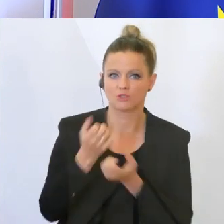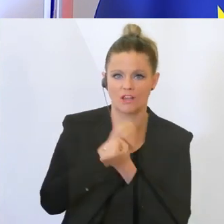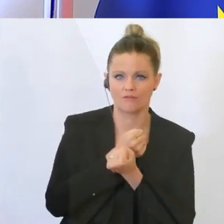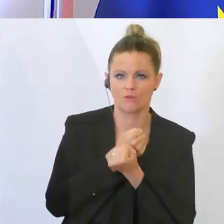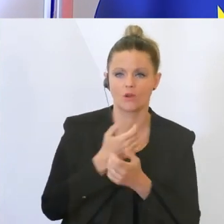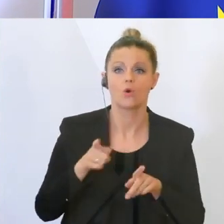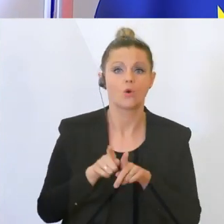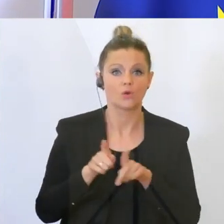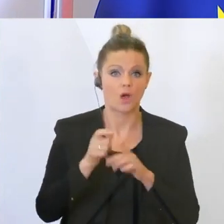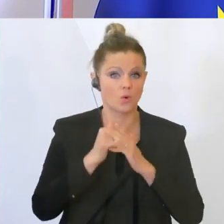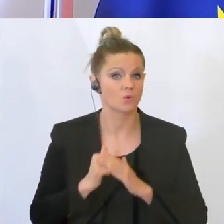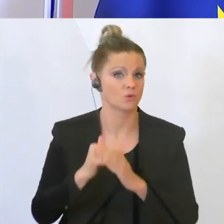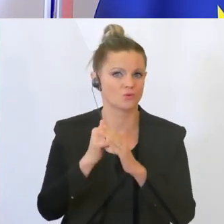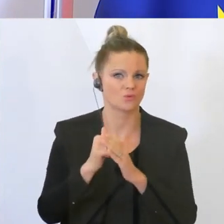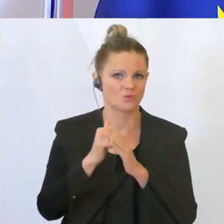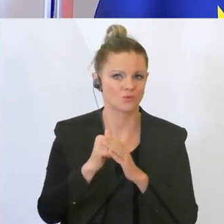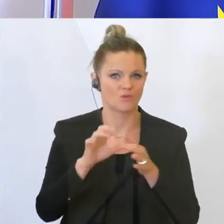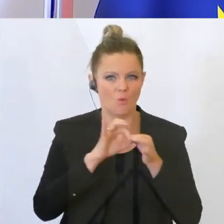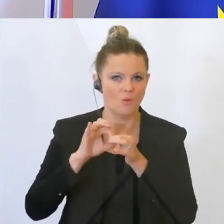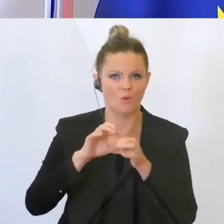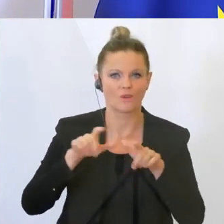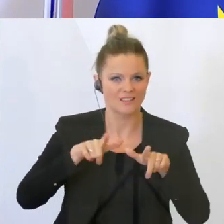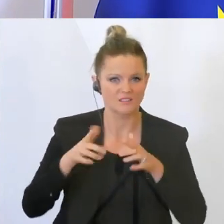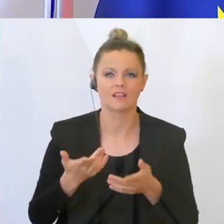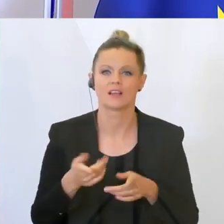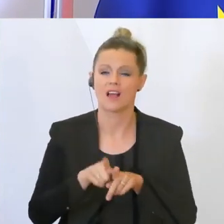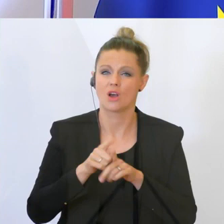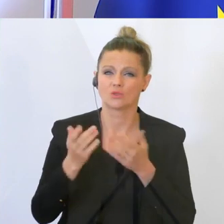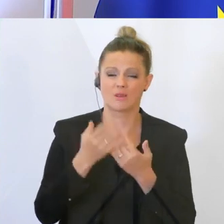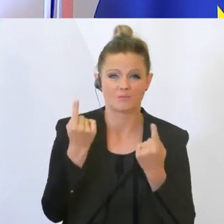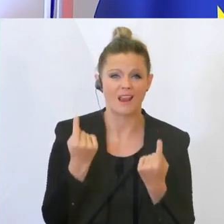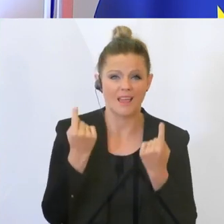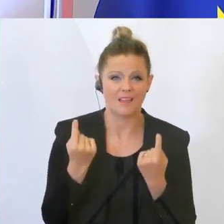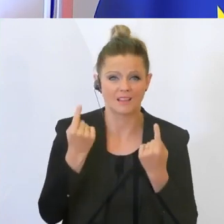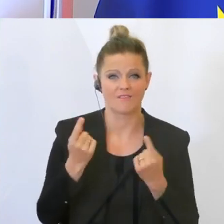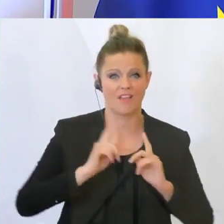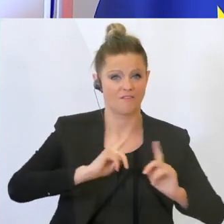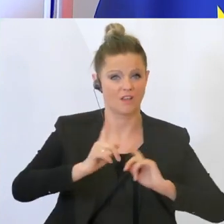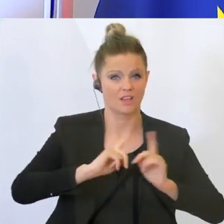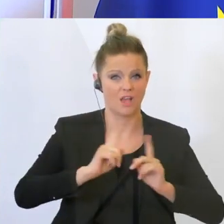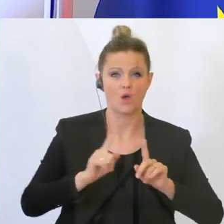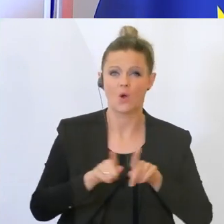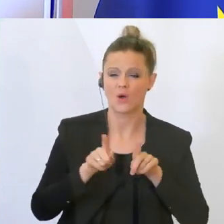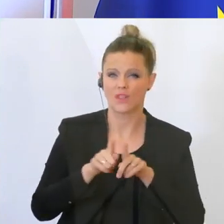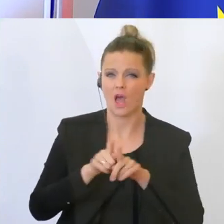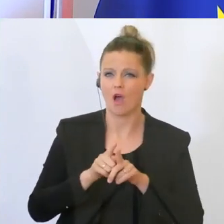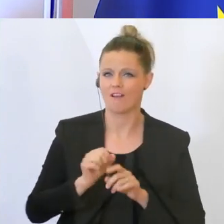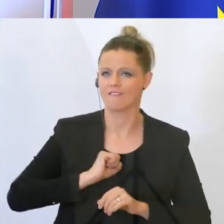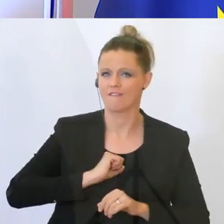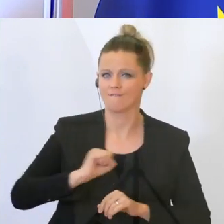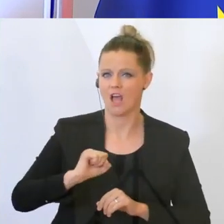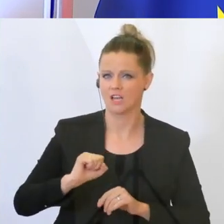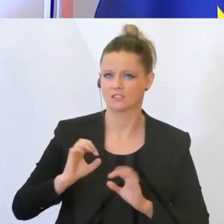die Unterstützung für die Logistik, speziell den Lkw-Verkehr und den Ausbau einer Fast Lane auf den